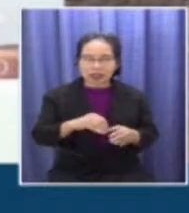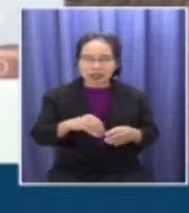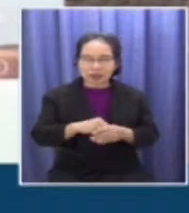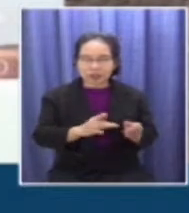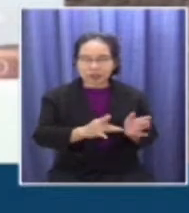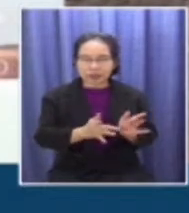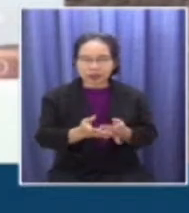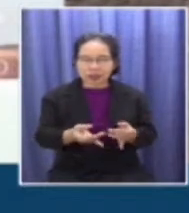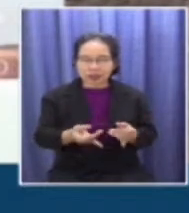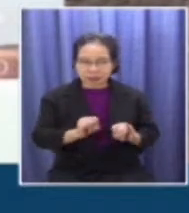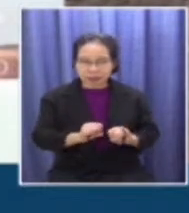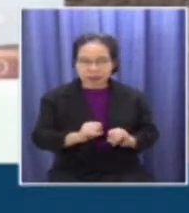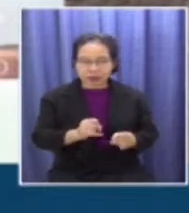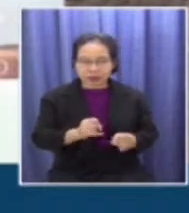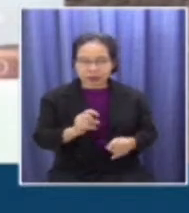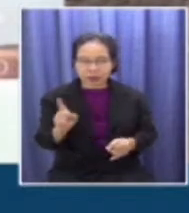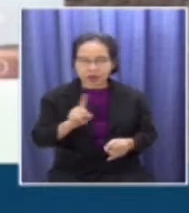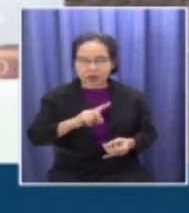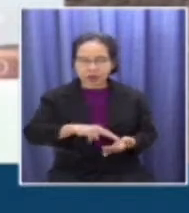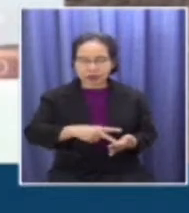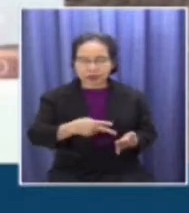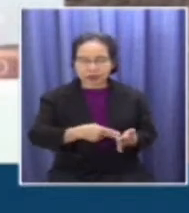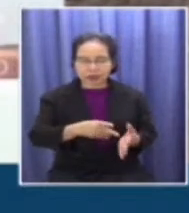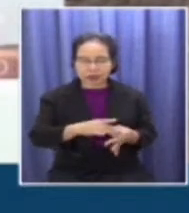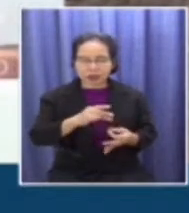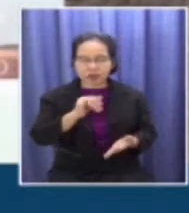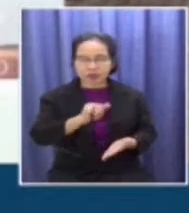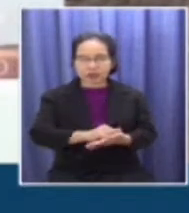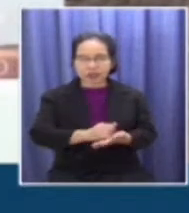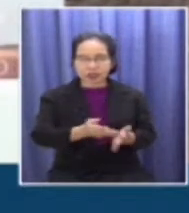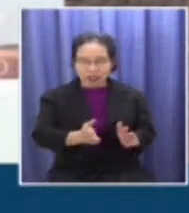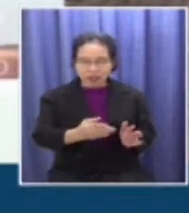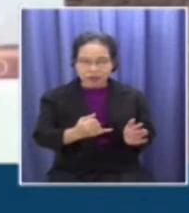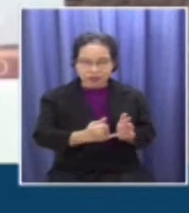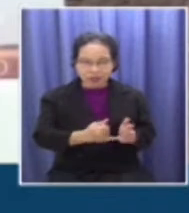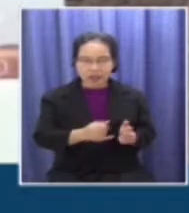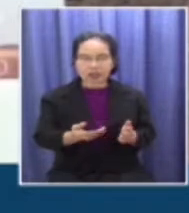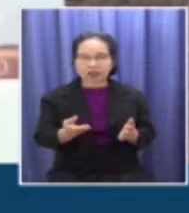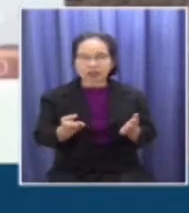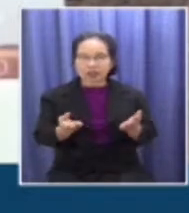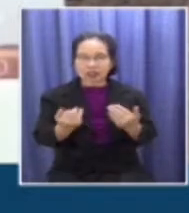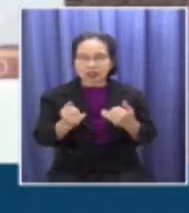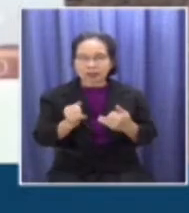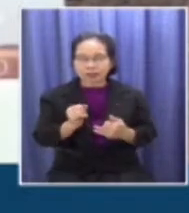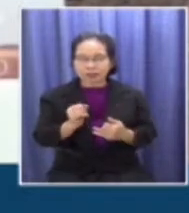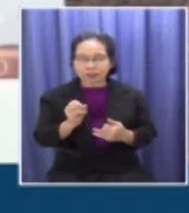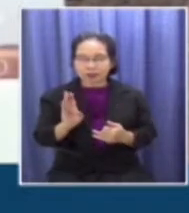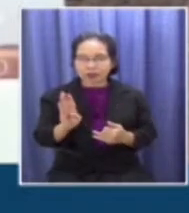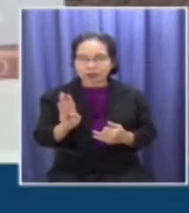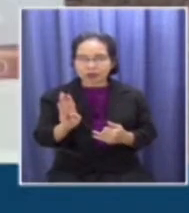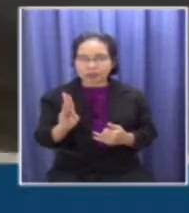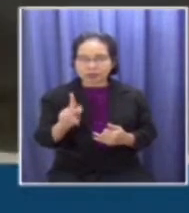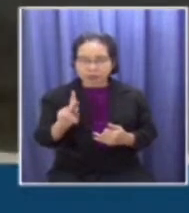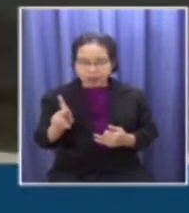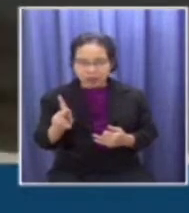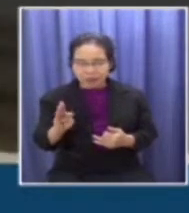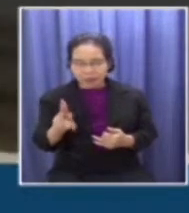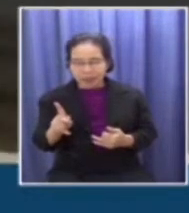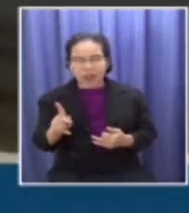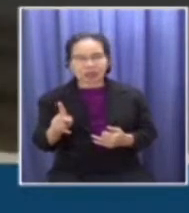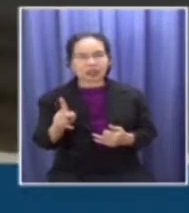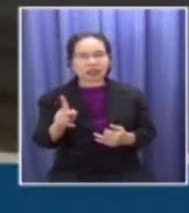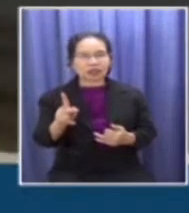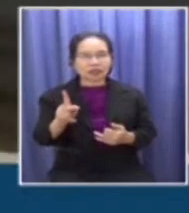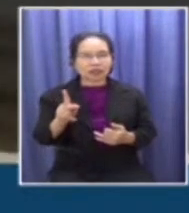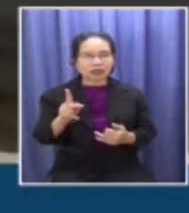san ba betena wɔ so a ɛpa atrɛ sɛn twerɛ kronkron akwan so sɛ wɔma ho kwan ma no asan abatena wɔ so bio